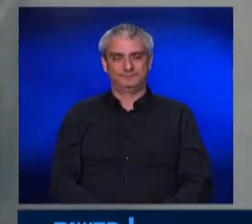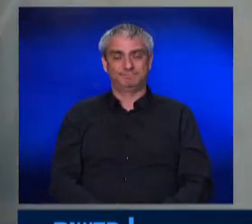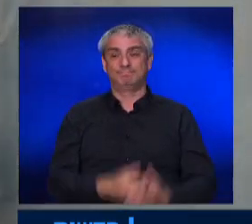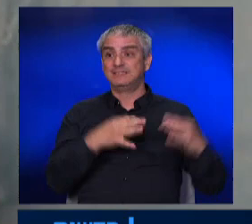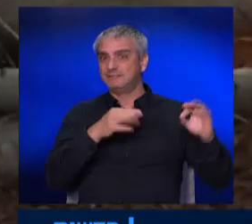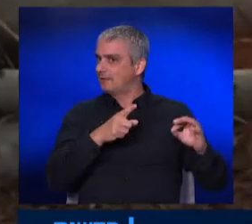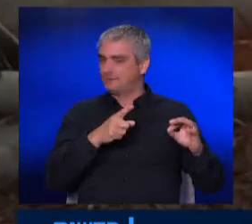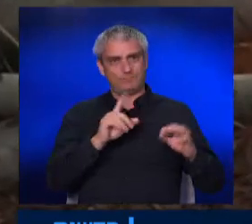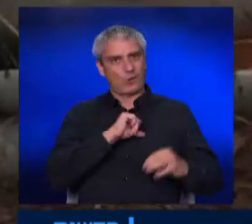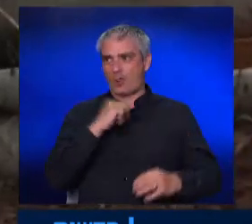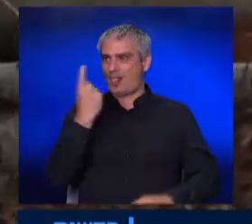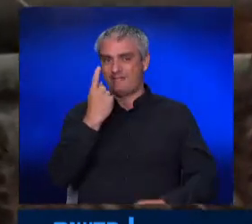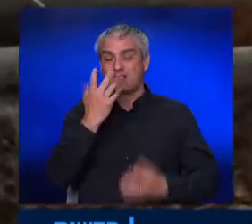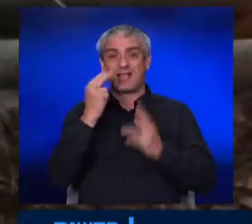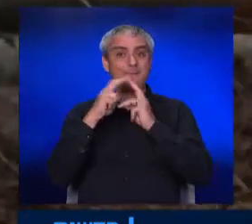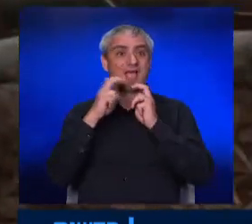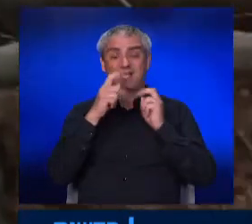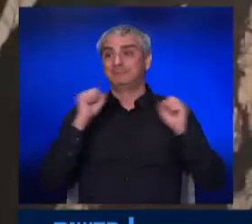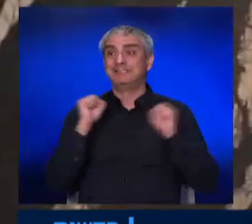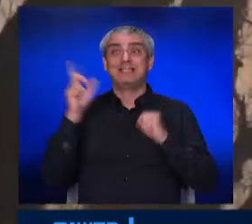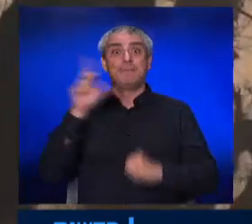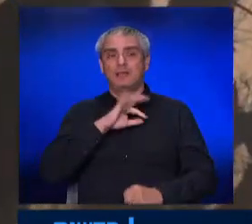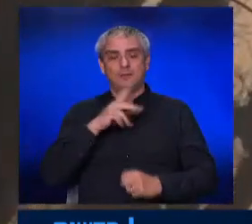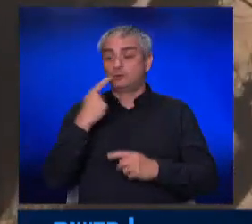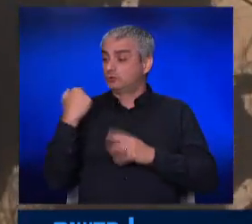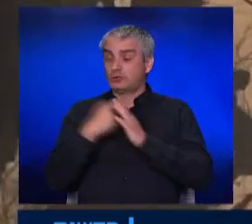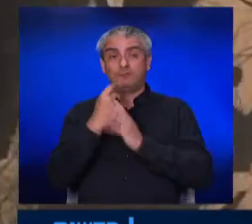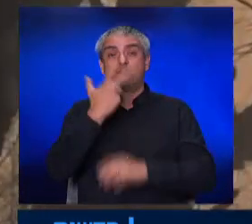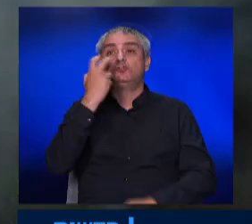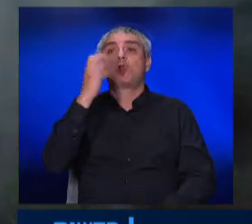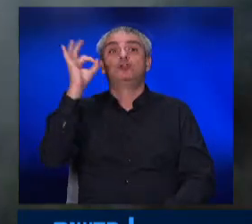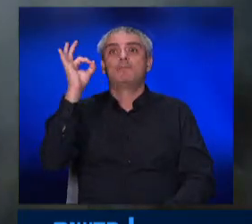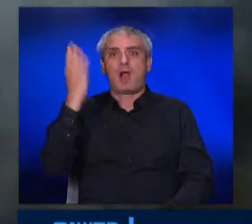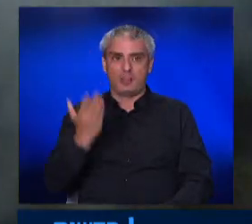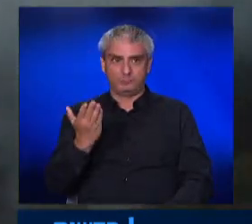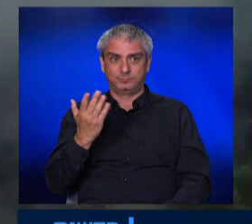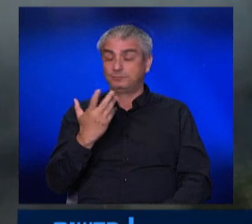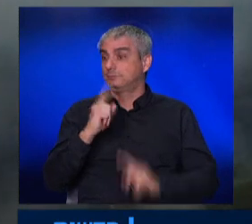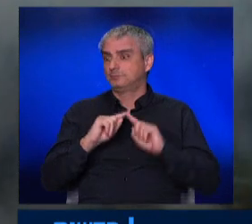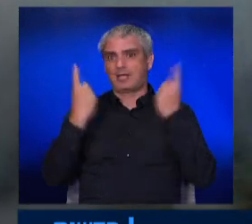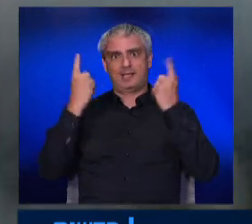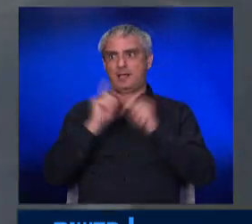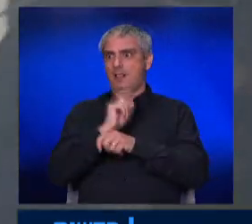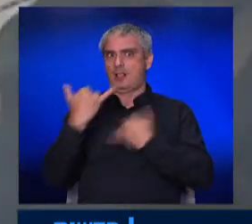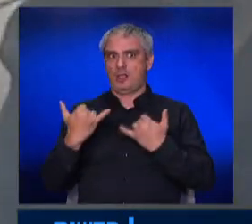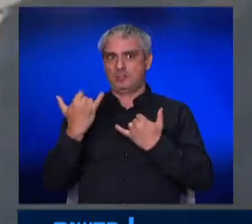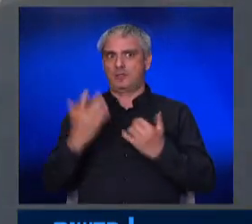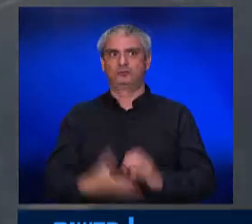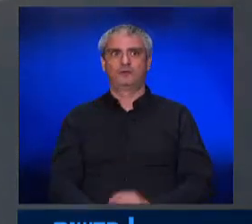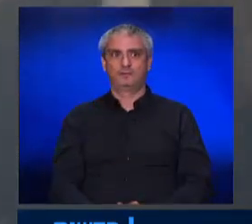הספרדים ממש לא לבד. בכמה ערים בסיביר נמדדו בסוף השבוע 30 מעלות צלזיוס, חריג מאוד לעונה.